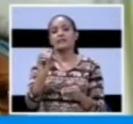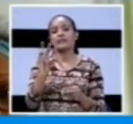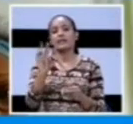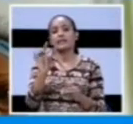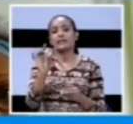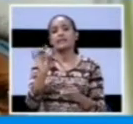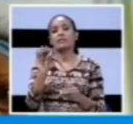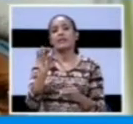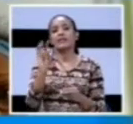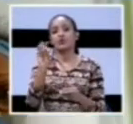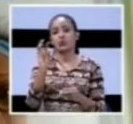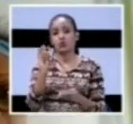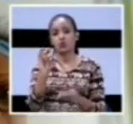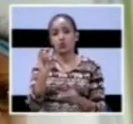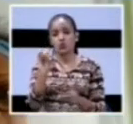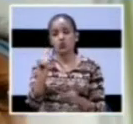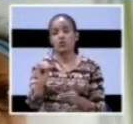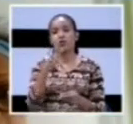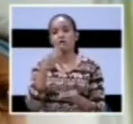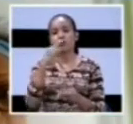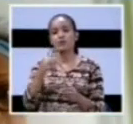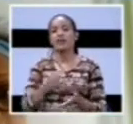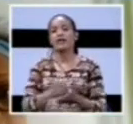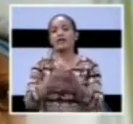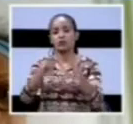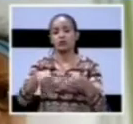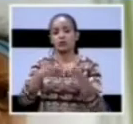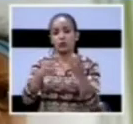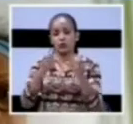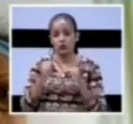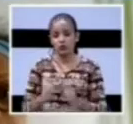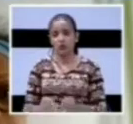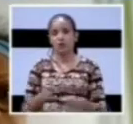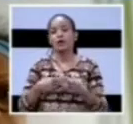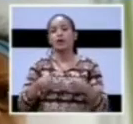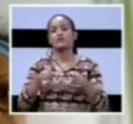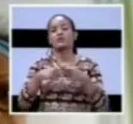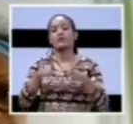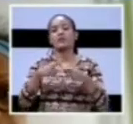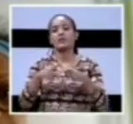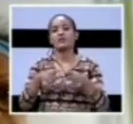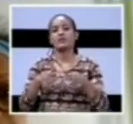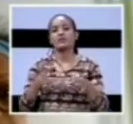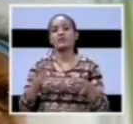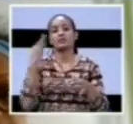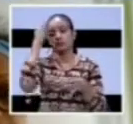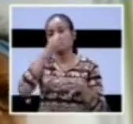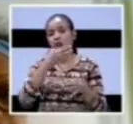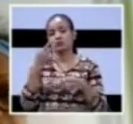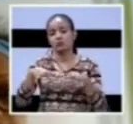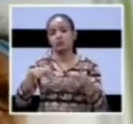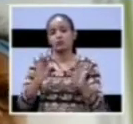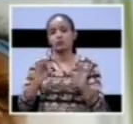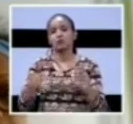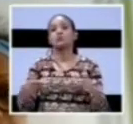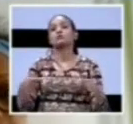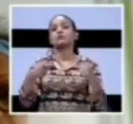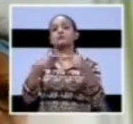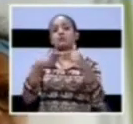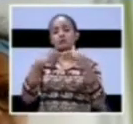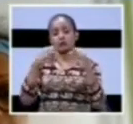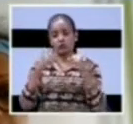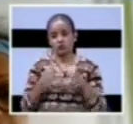4986 ብምባል ሓገዞም ከብርክት ይኽእሉ እዮም። ኣብ ዝተፈላለየ ሶሻል ሚድያታት እውን ስለንርከብ ኮንታክት ክንገብሩና ይኽእሉ